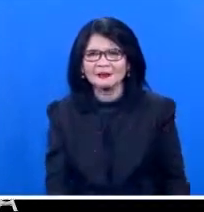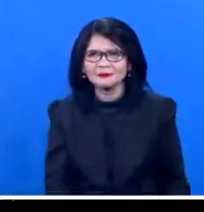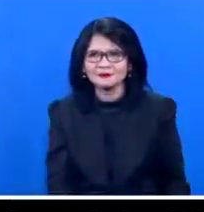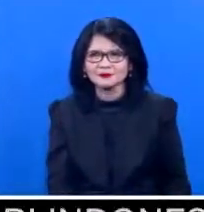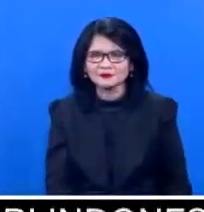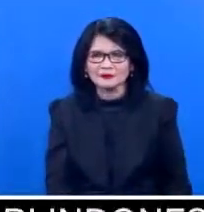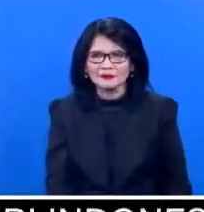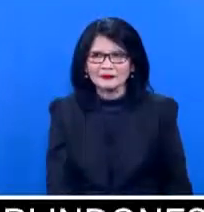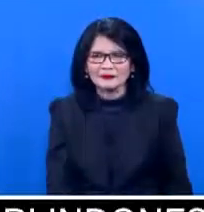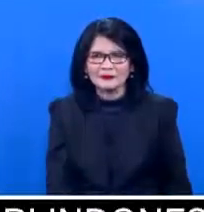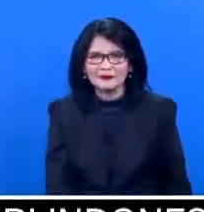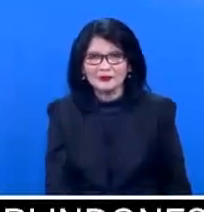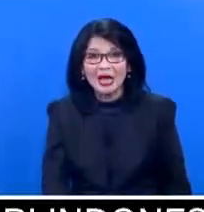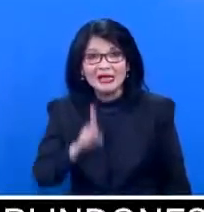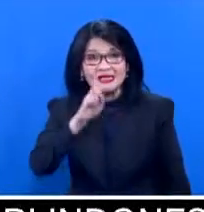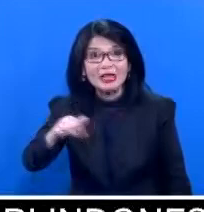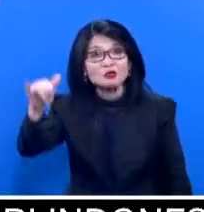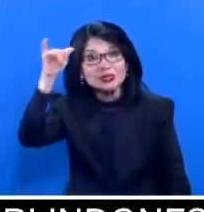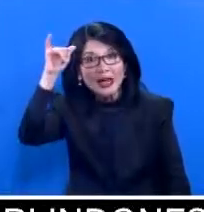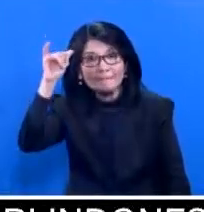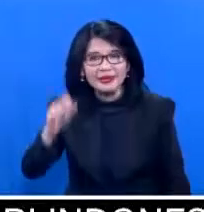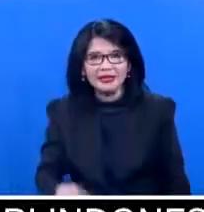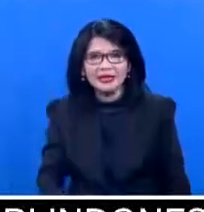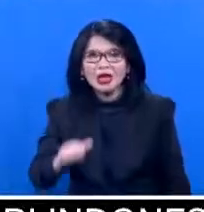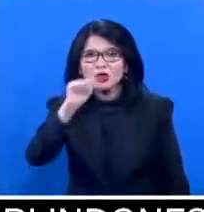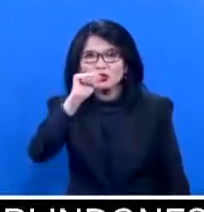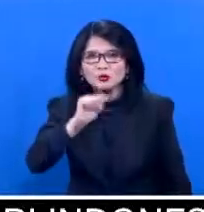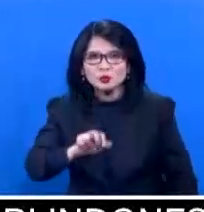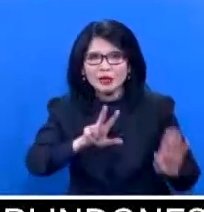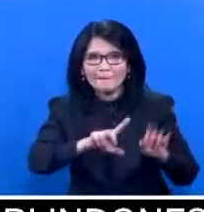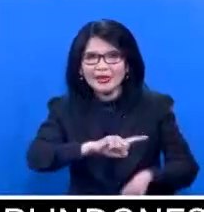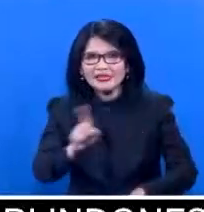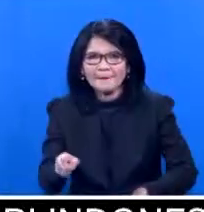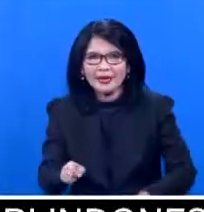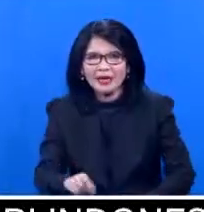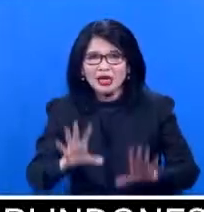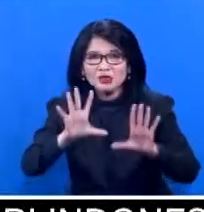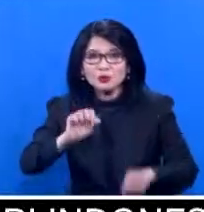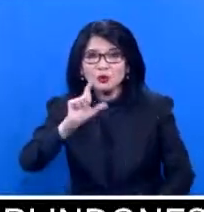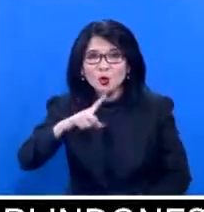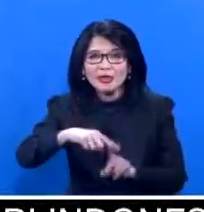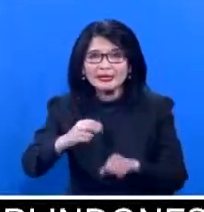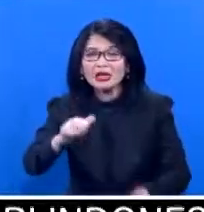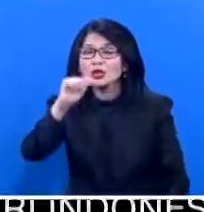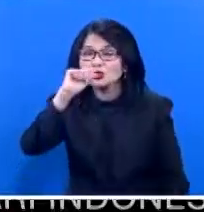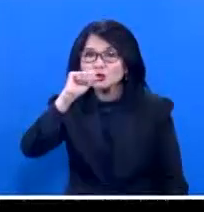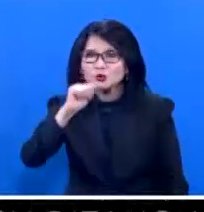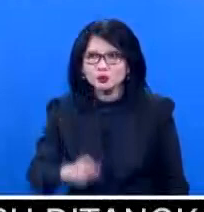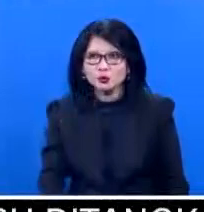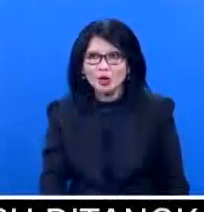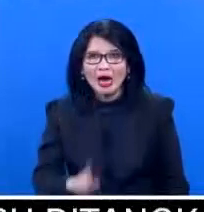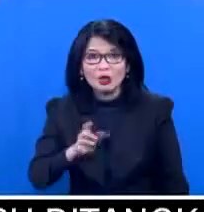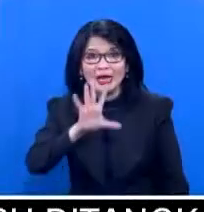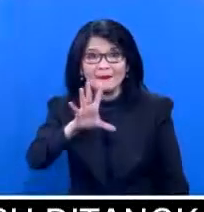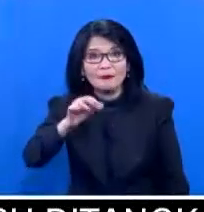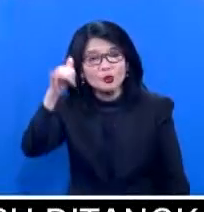pemirsa, dalam satu sapi ini biasanya menghasilkan 8 sampai dengan 10 liter susu. Artinya kalau di sini ada sekitar 50